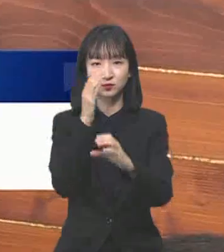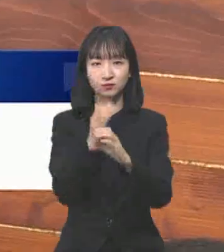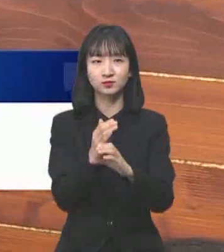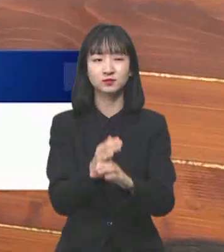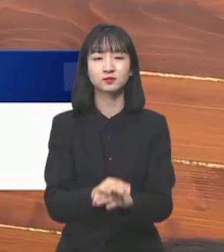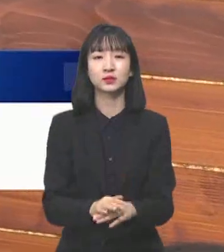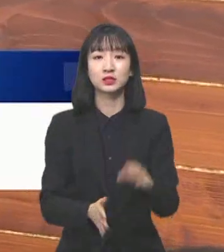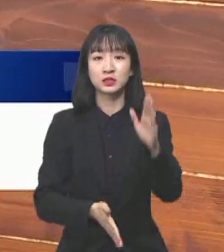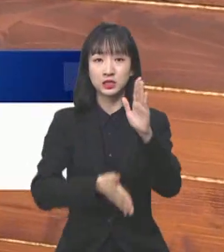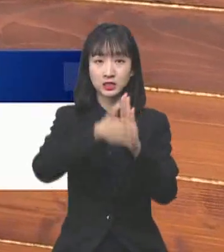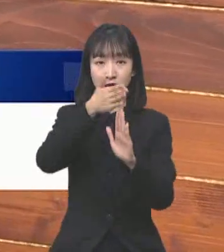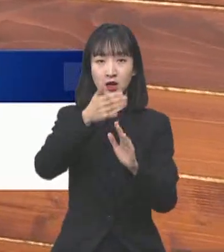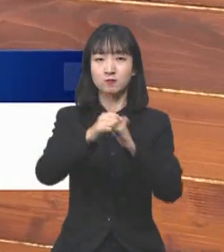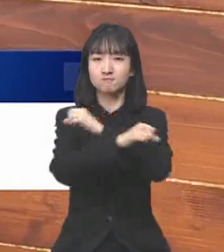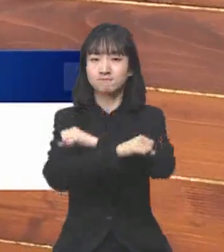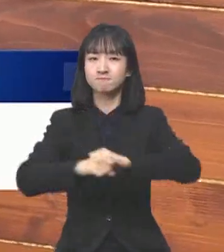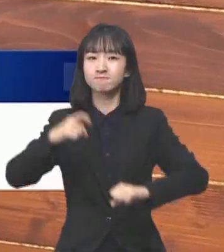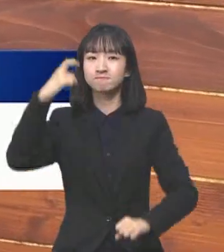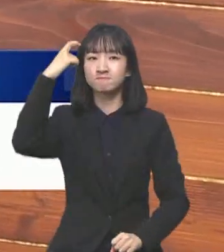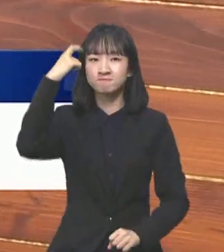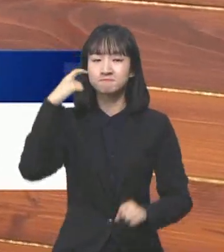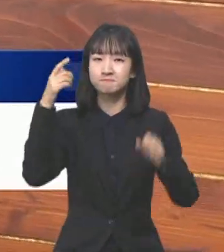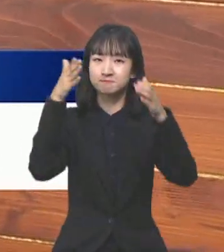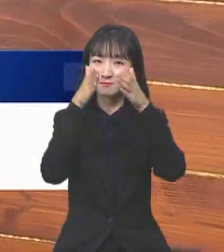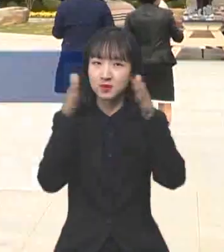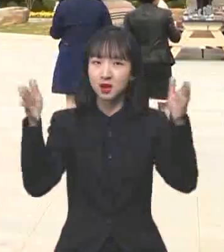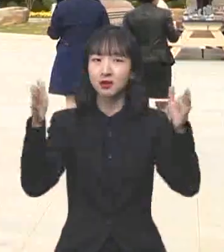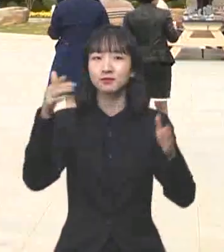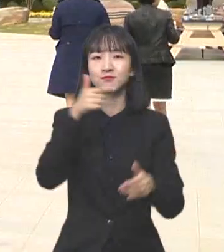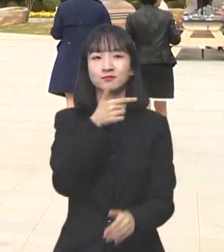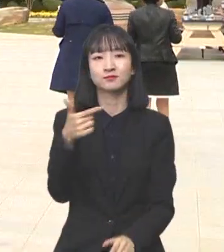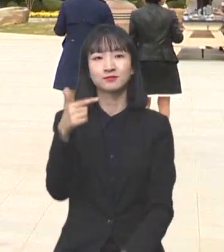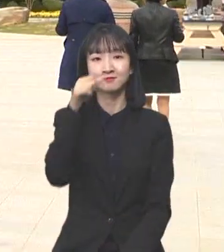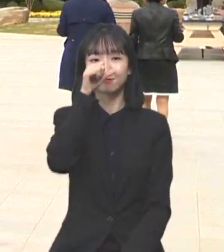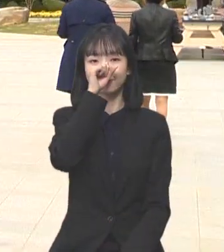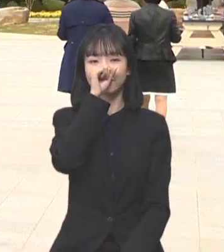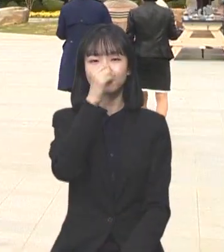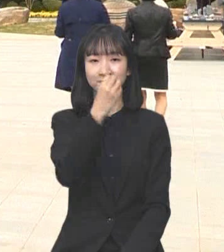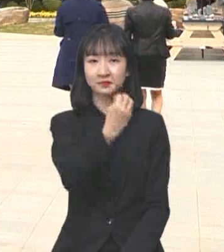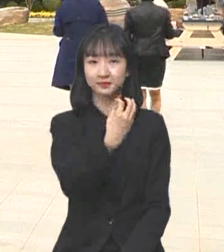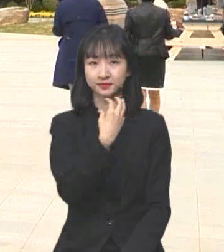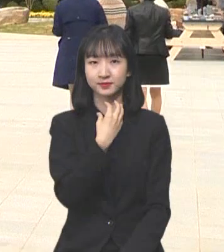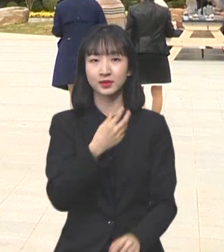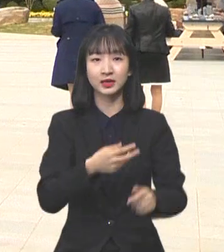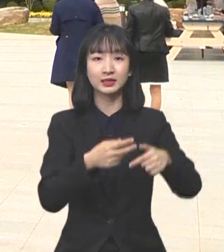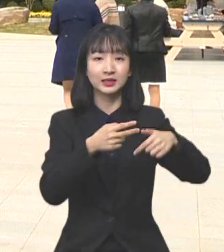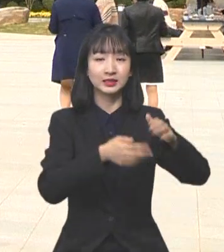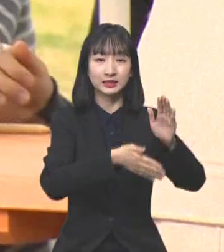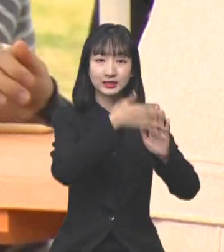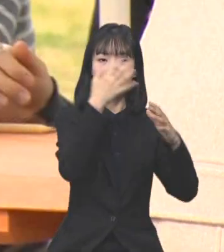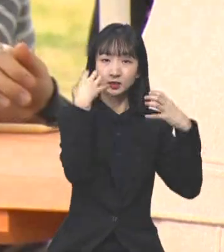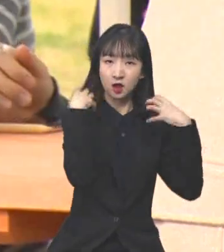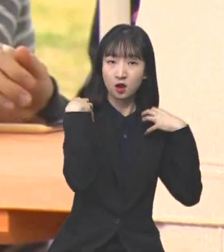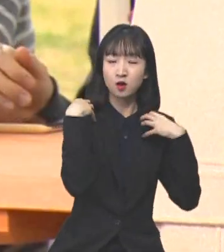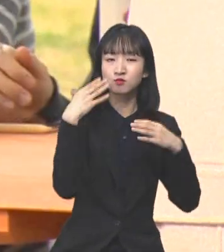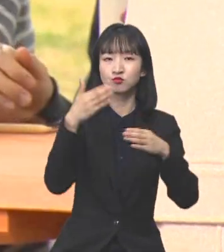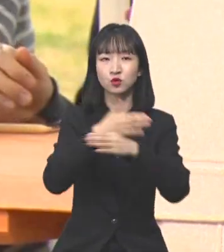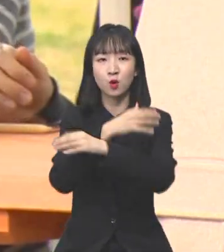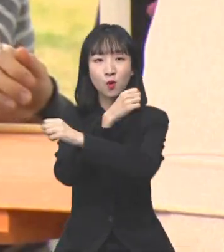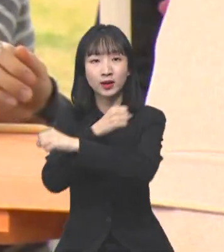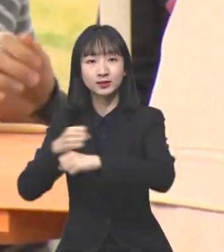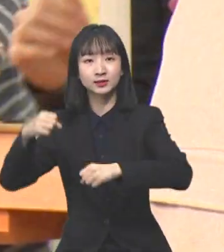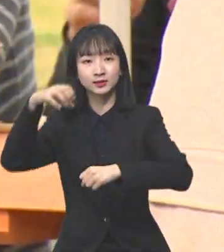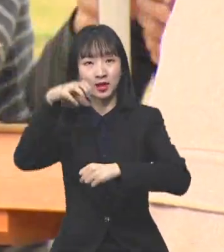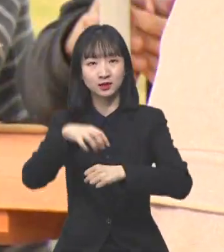갖고 파티는 기분이고 정원이 너무 좋은거 같아요 시청 앞 현관 부터 위해 광장을 하나의 공원으로